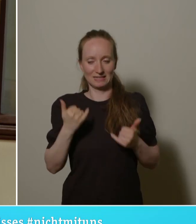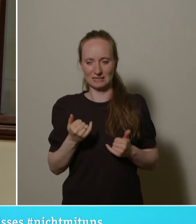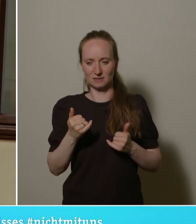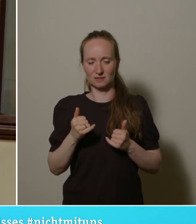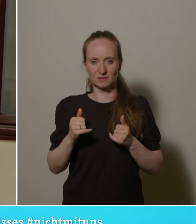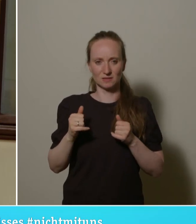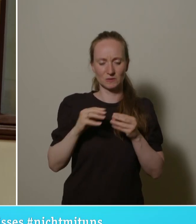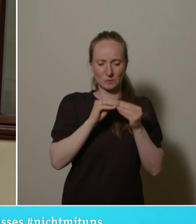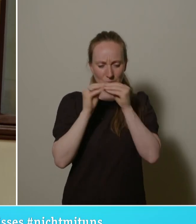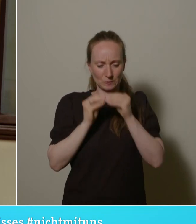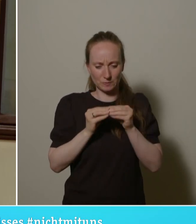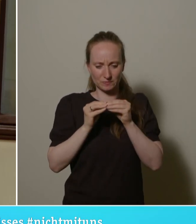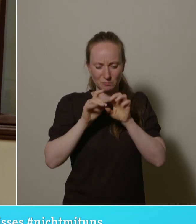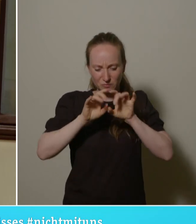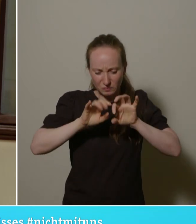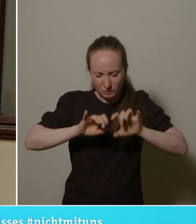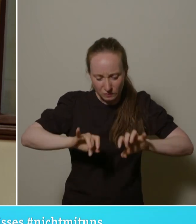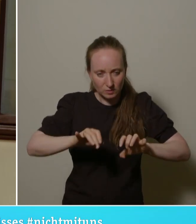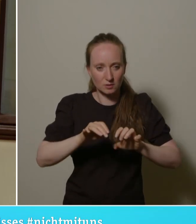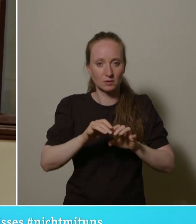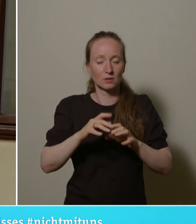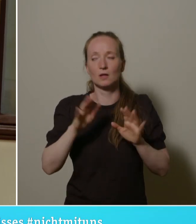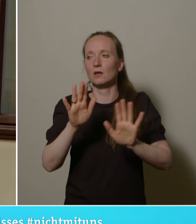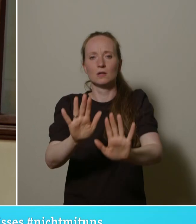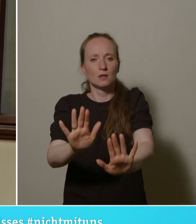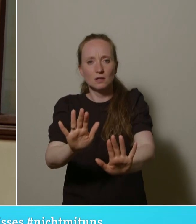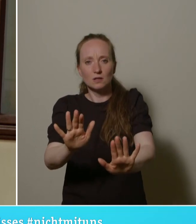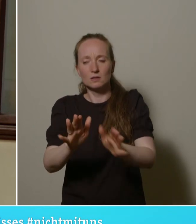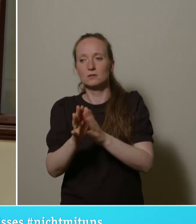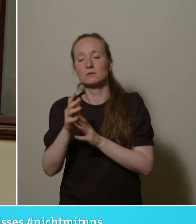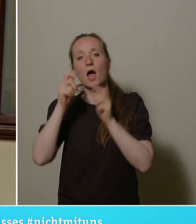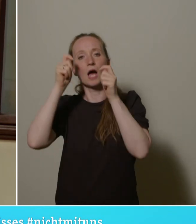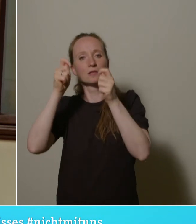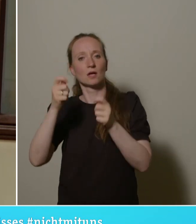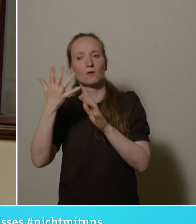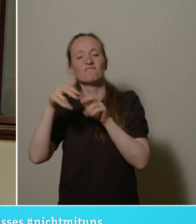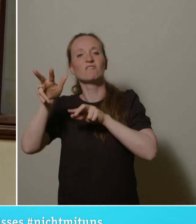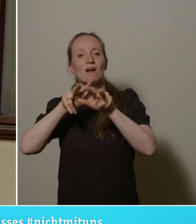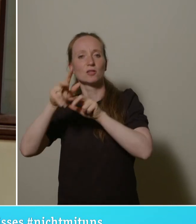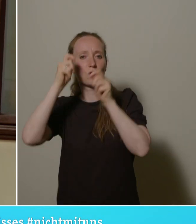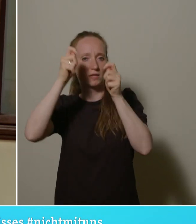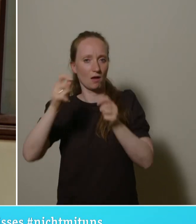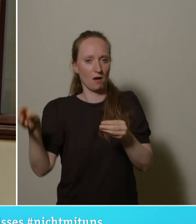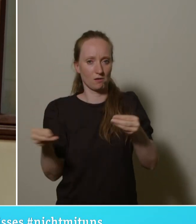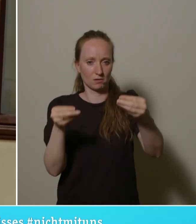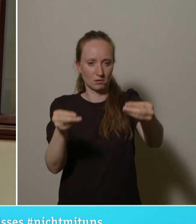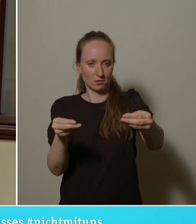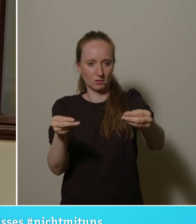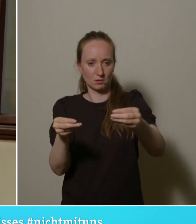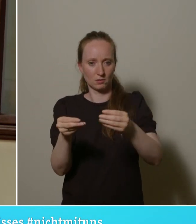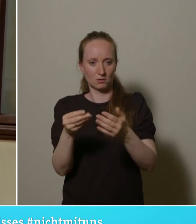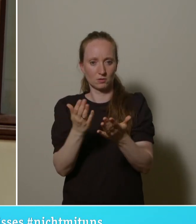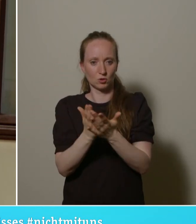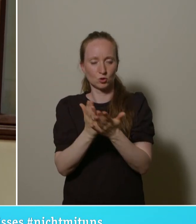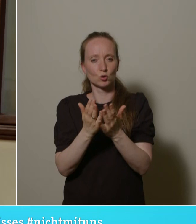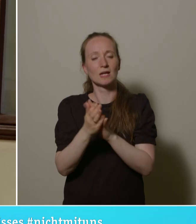hier wird zerfasert und es gibt einen Antrag von der Verwaltung. Auch wenn, da danke ich dir, Bastian, was